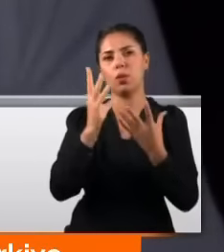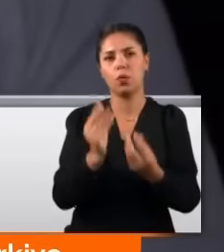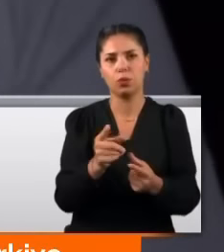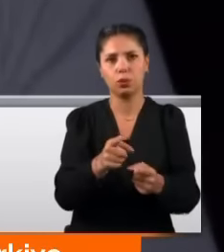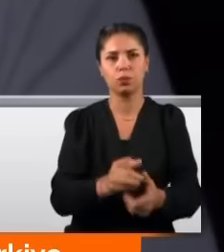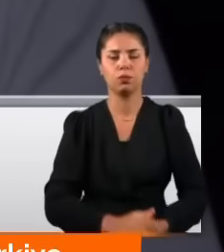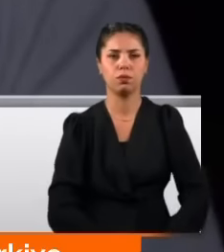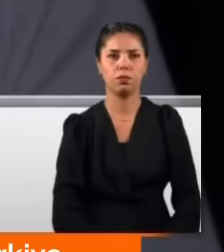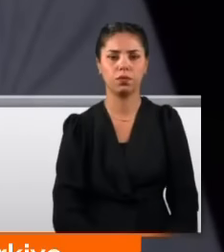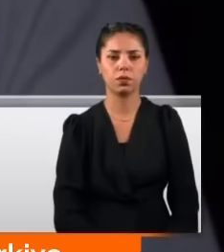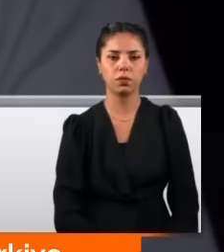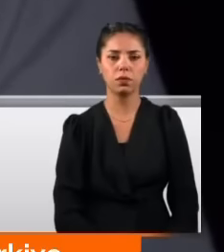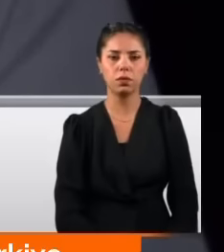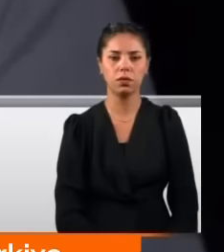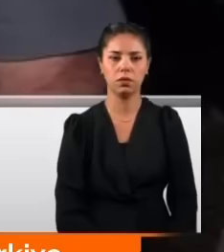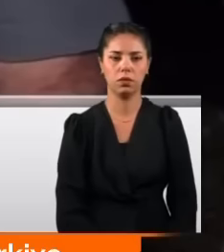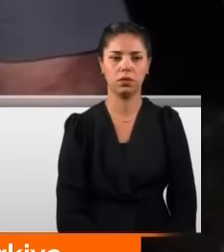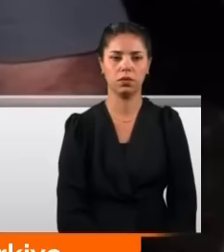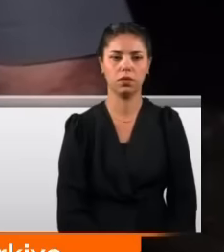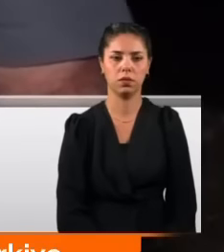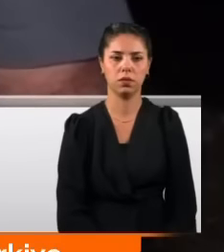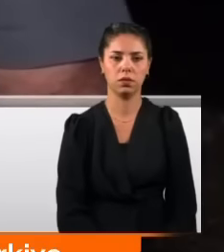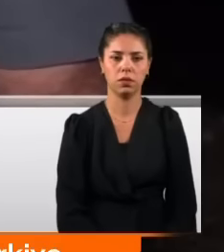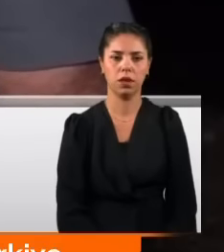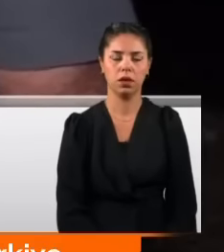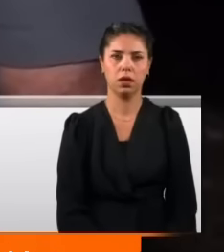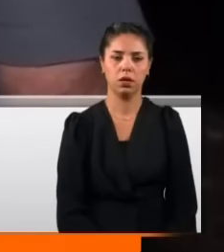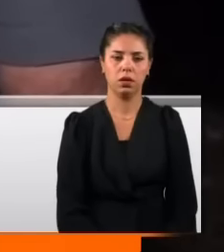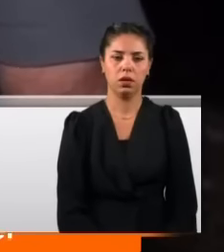Eren annesi de evdeydi. Benim kardeşimin